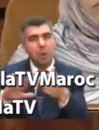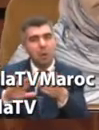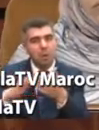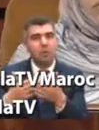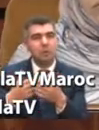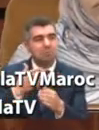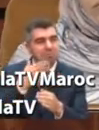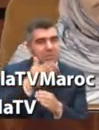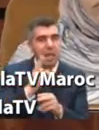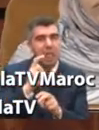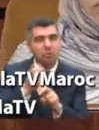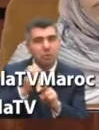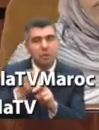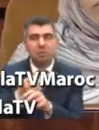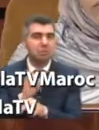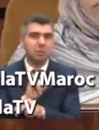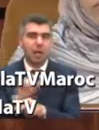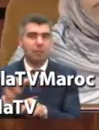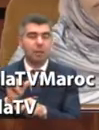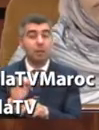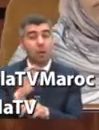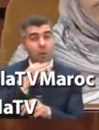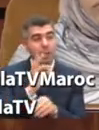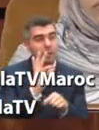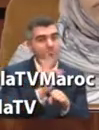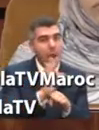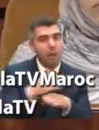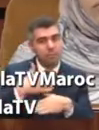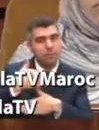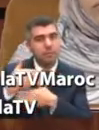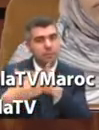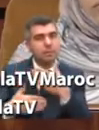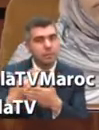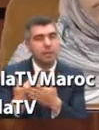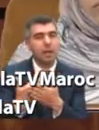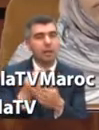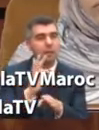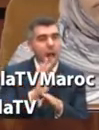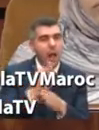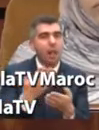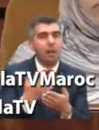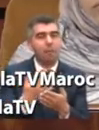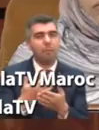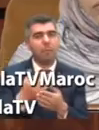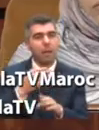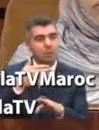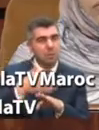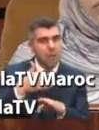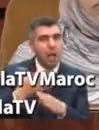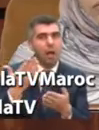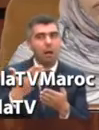خدمة، وجعل هذا القطاع أكثر جاذبية. صحيح هناك إجراءات غير مسبوقة، مثلا منح التقنيين، تنويع التخصصات إلى